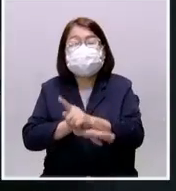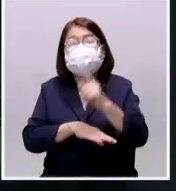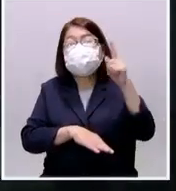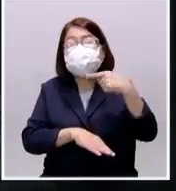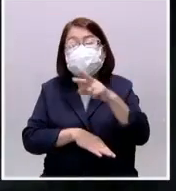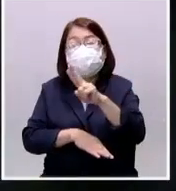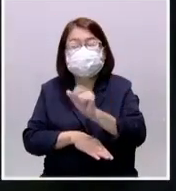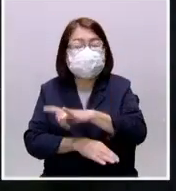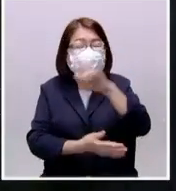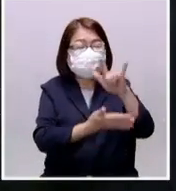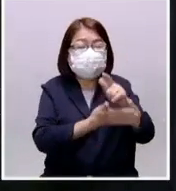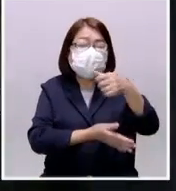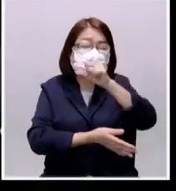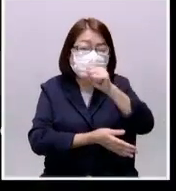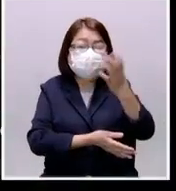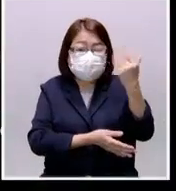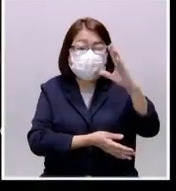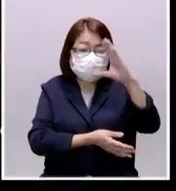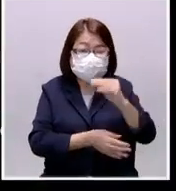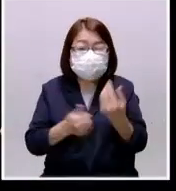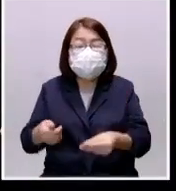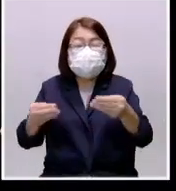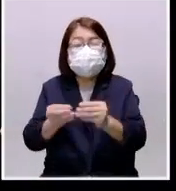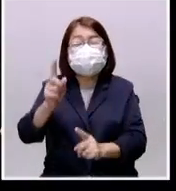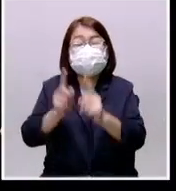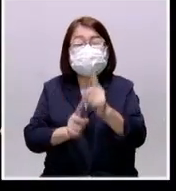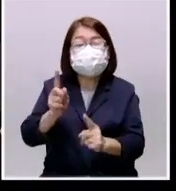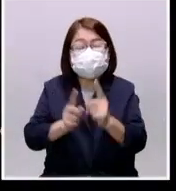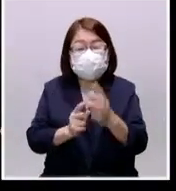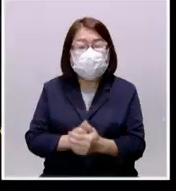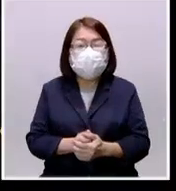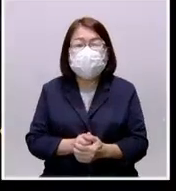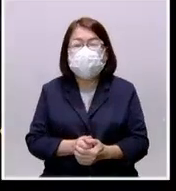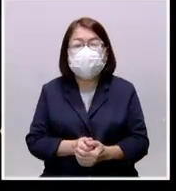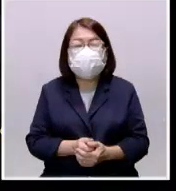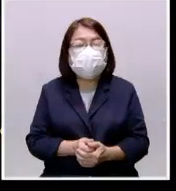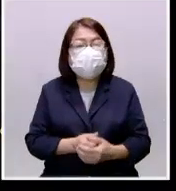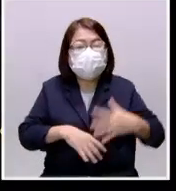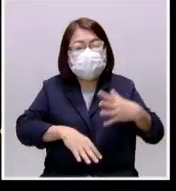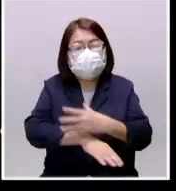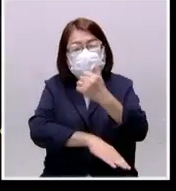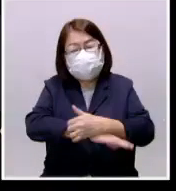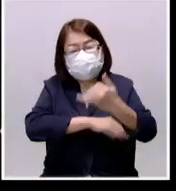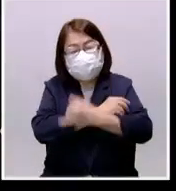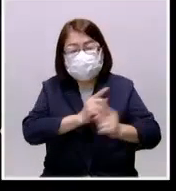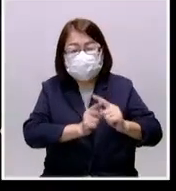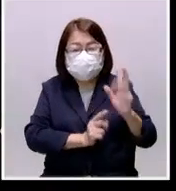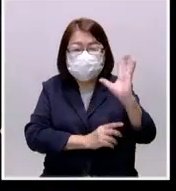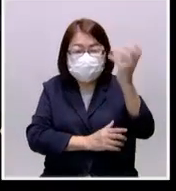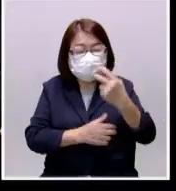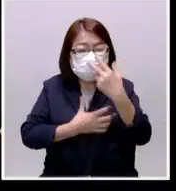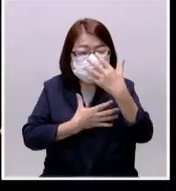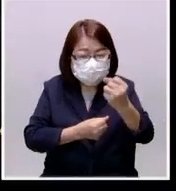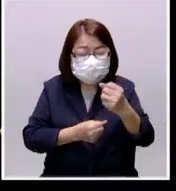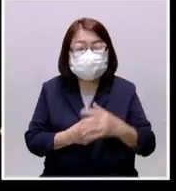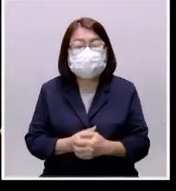ฐเดินทางถึงไต้หวันเมื่อคืนนี้ทำให้สถานการณ์การเมืองโลกร้อนระอุขึ้นมาทันทีนะคะกระทบต่อตลาดหุ้นสหรั